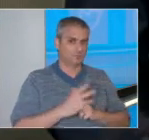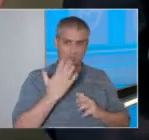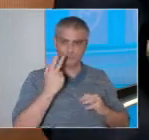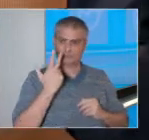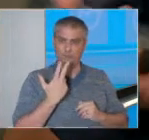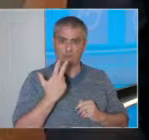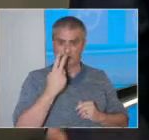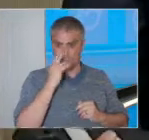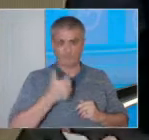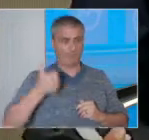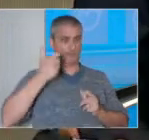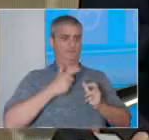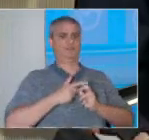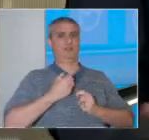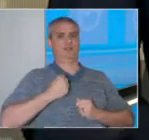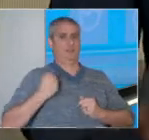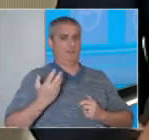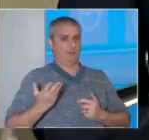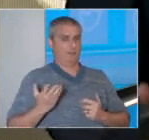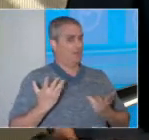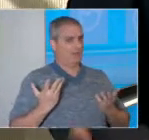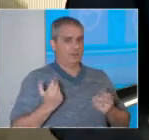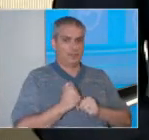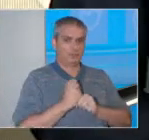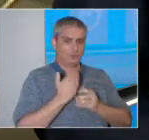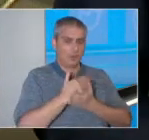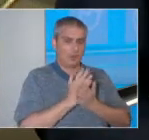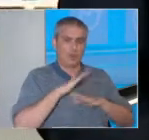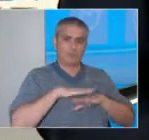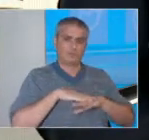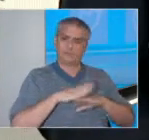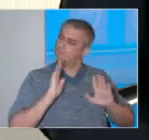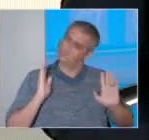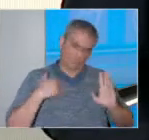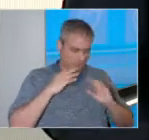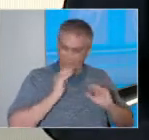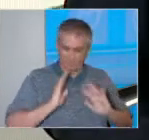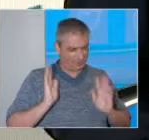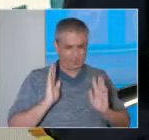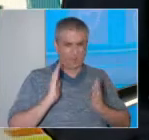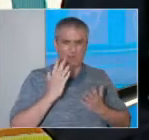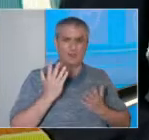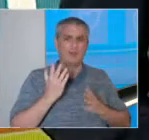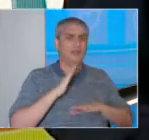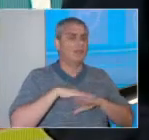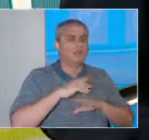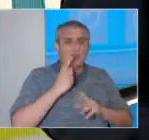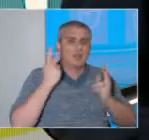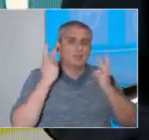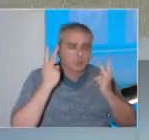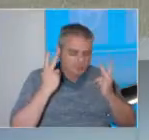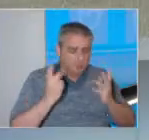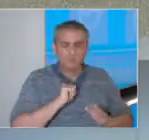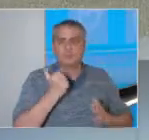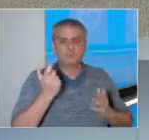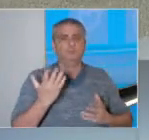מספר 3 מבחירי מפלגת ימינה. איך תבצעו שם את חלוקת התיקים? אני לא עוסק עכשיו בנושא העתיקים. הדבר המשמעותי